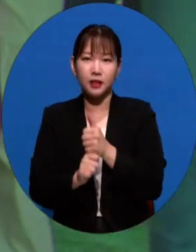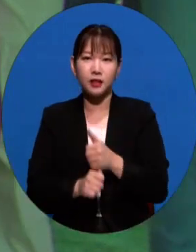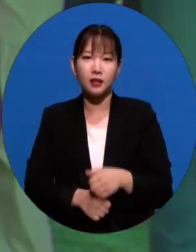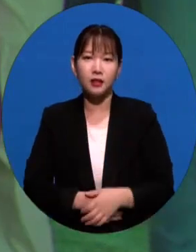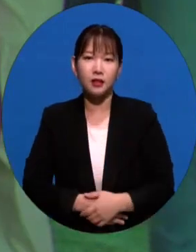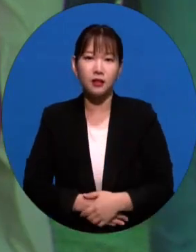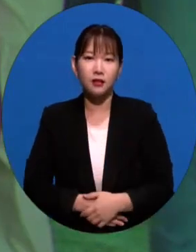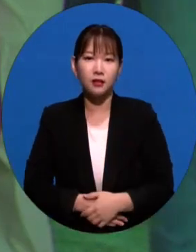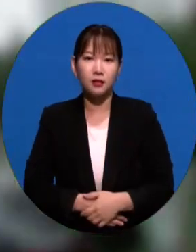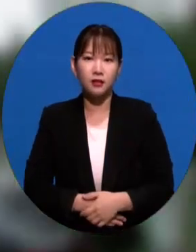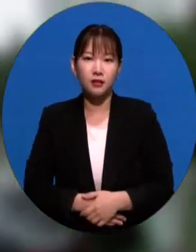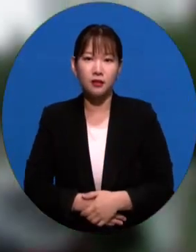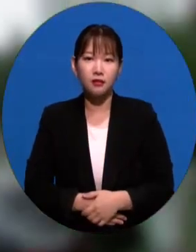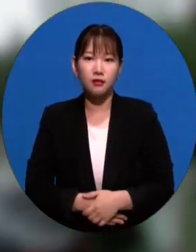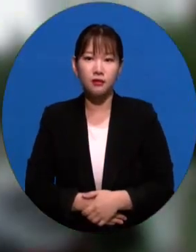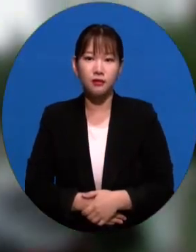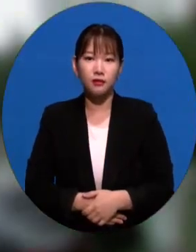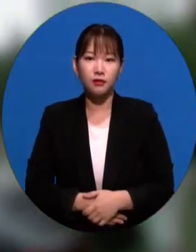기자입니다.